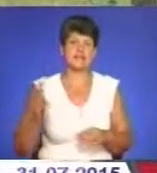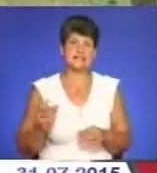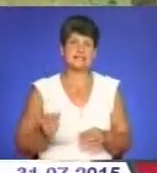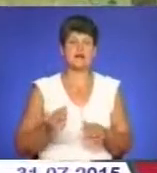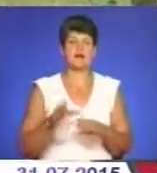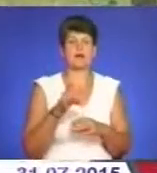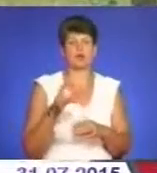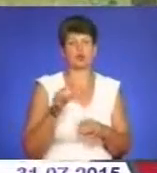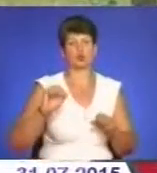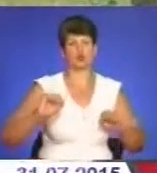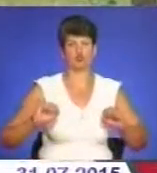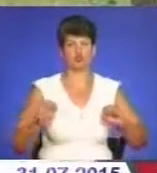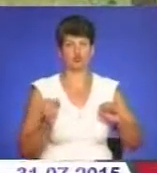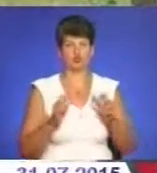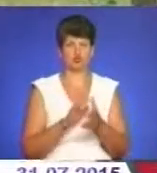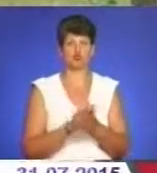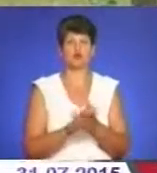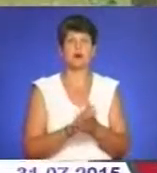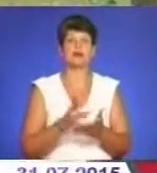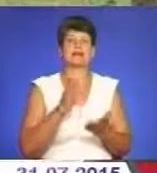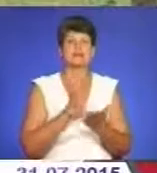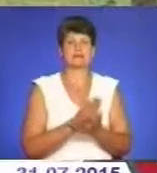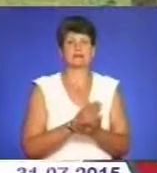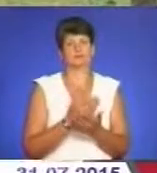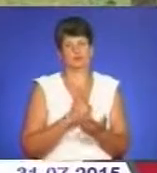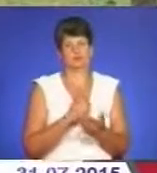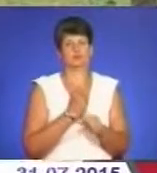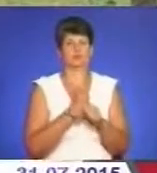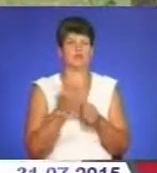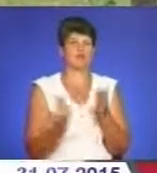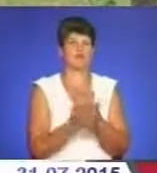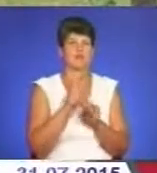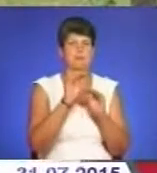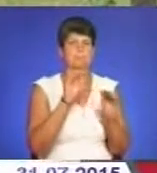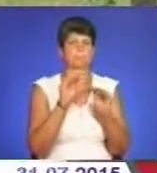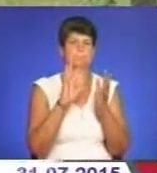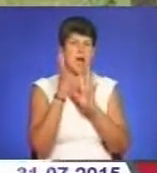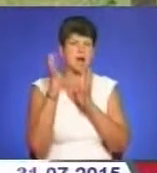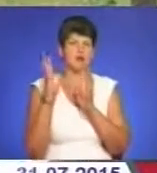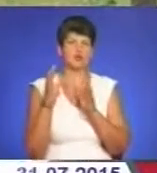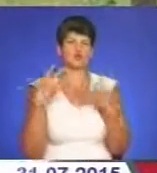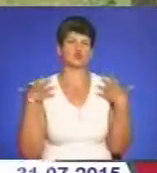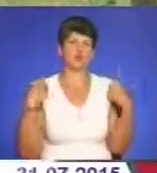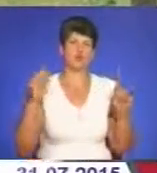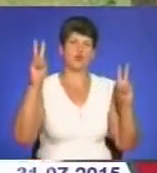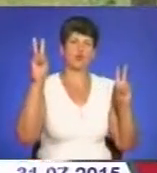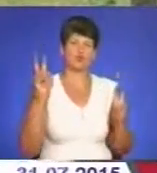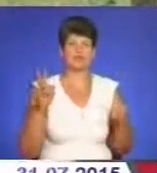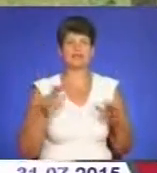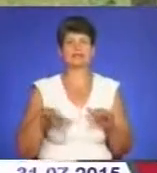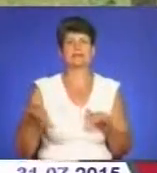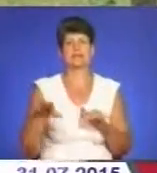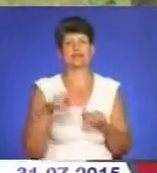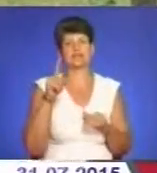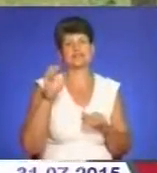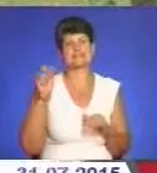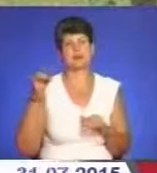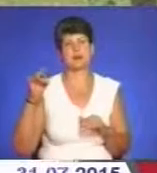Дружба. Заплановано облаштувати новий парк. Парк здоров'я, тому що він знаходиться на території ландшафтного парку